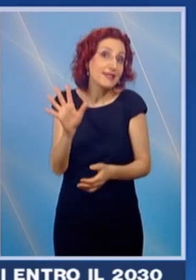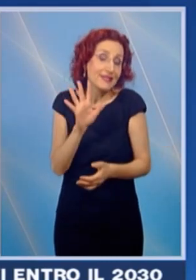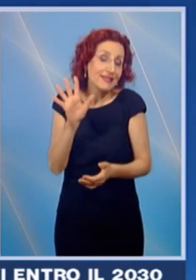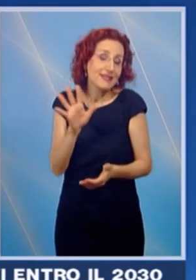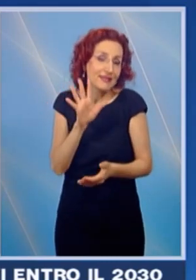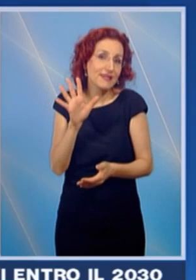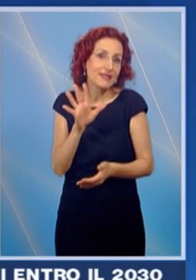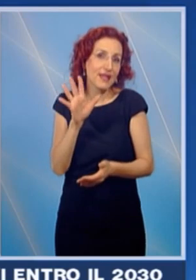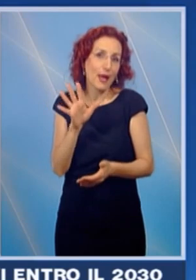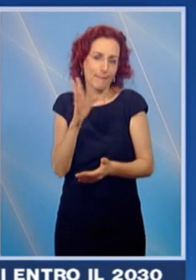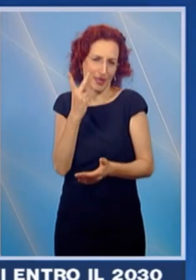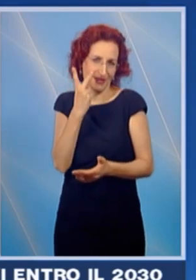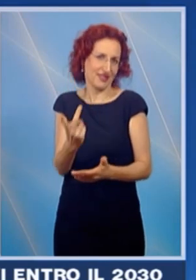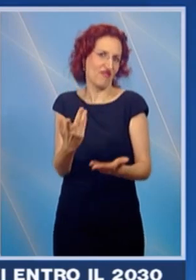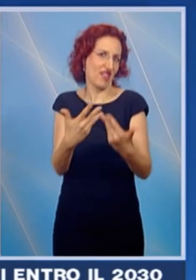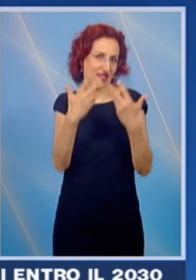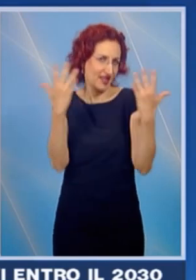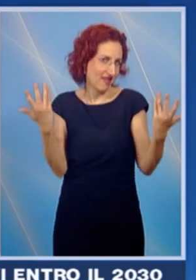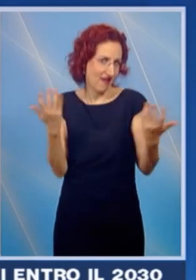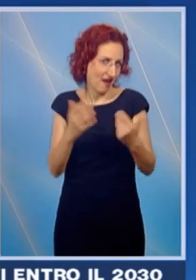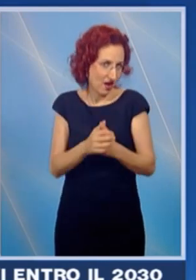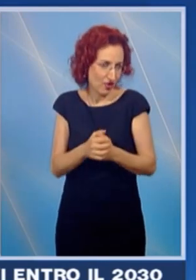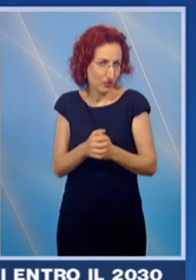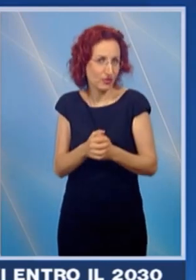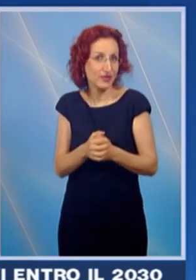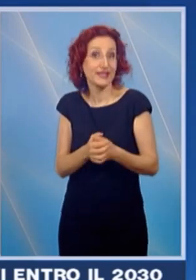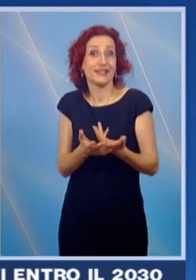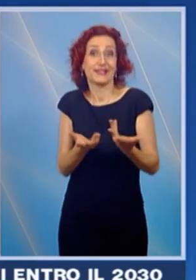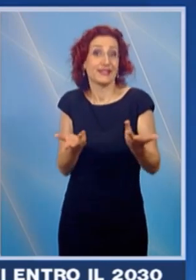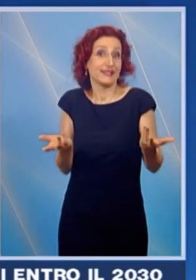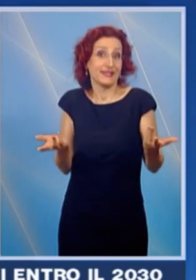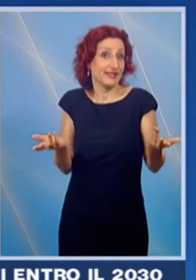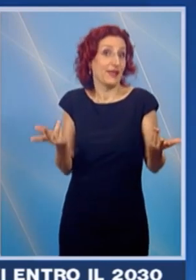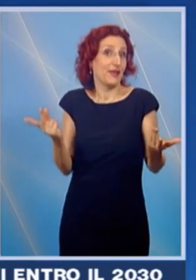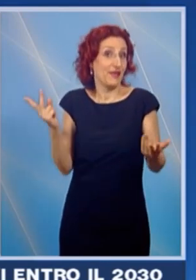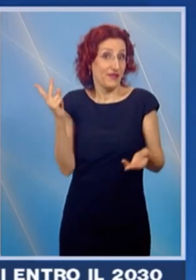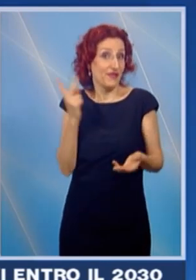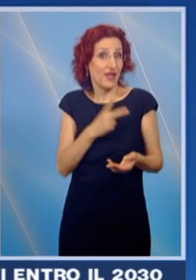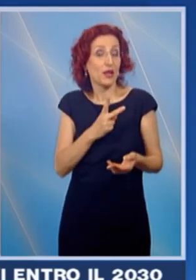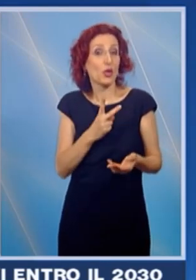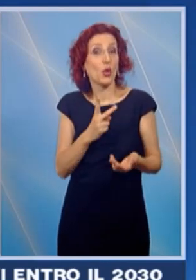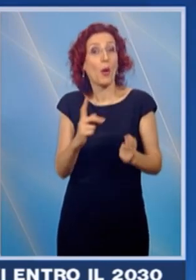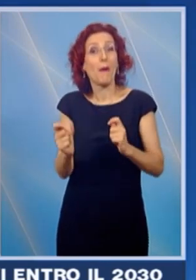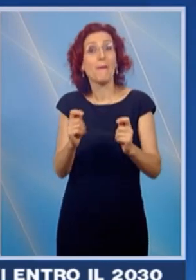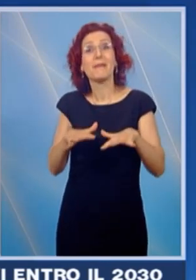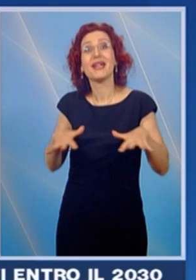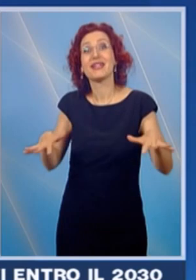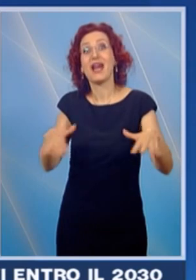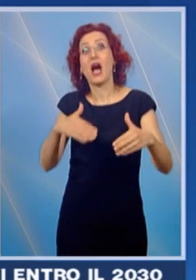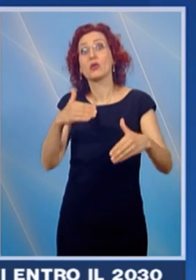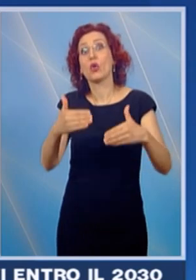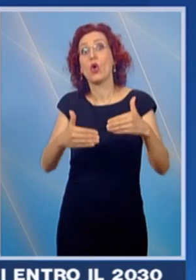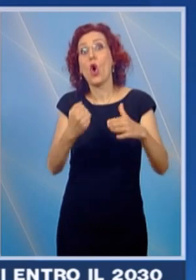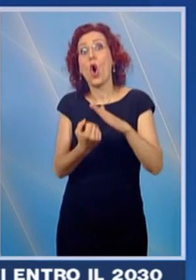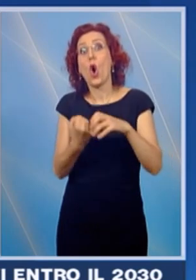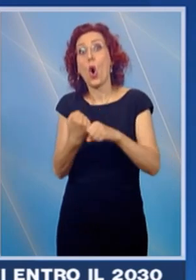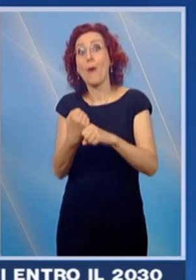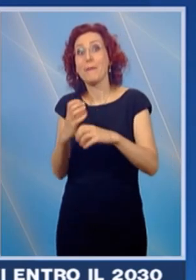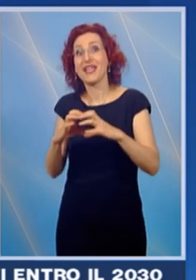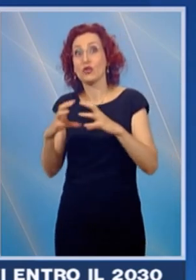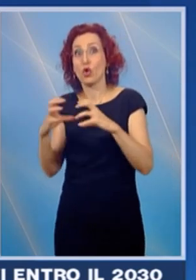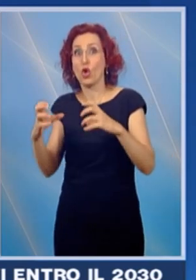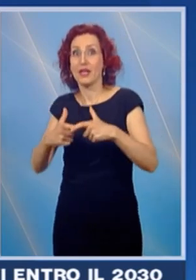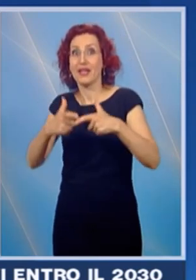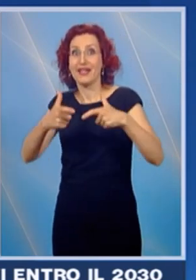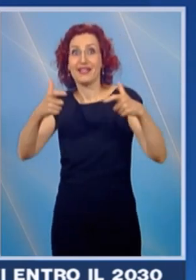tutto evidente. È vero anche che gli operatori del mercato sono cresciuti, quindi c'è l'esigenza però di aggredirlo questo